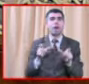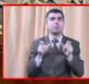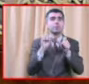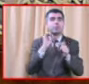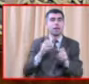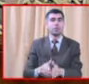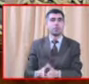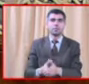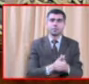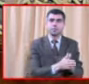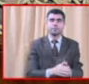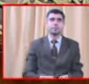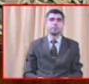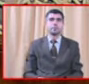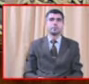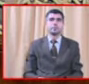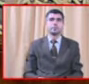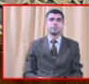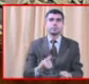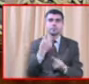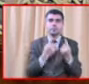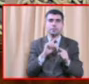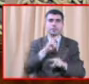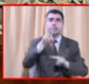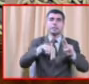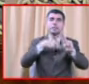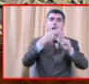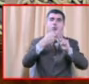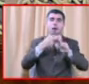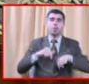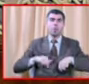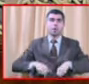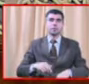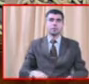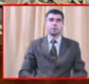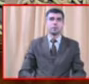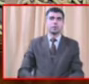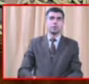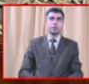اضافي الموضوع؟ كلمة السيد الوزير اذا تبقى وقت.